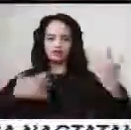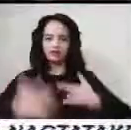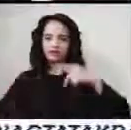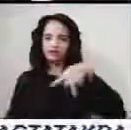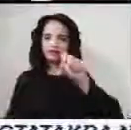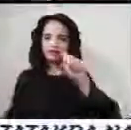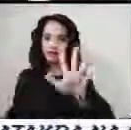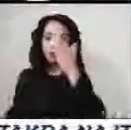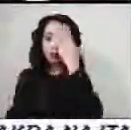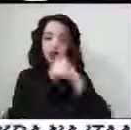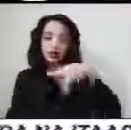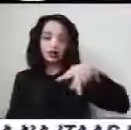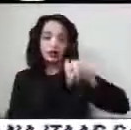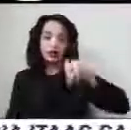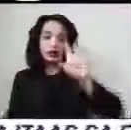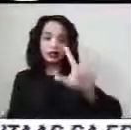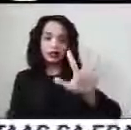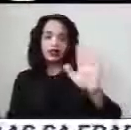channel.